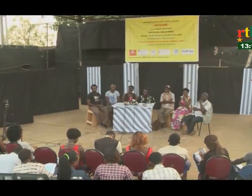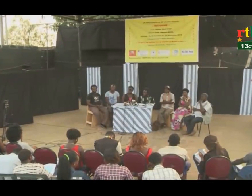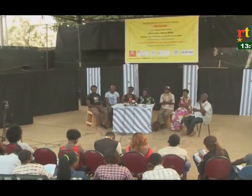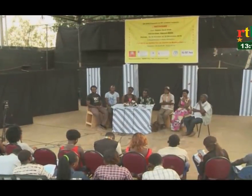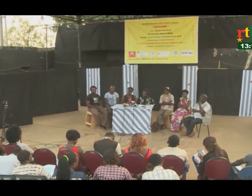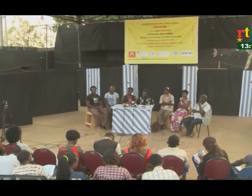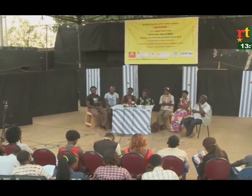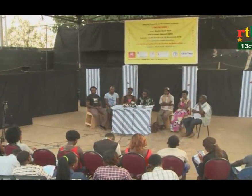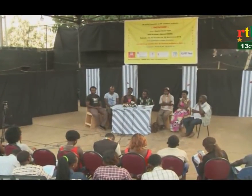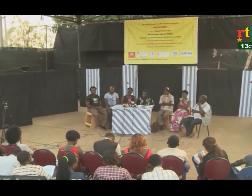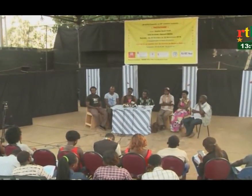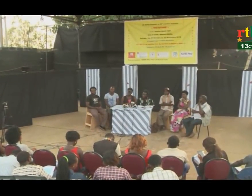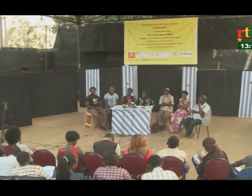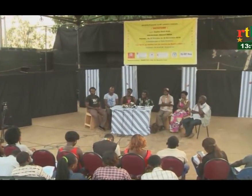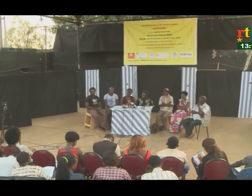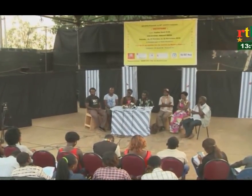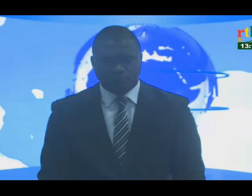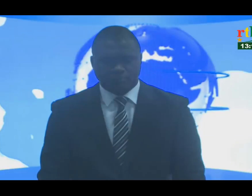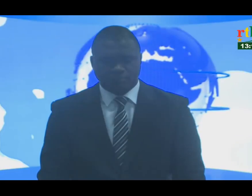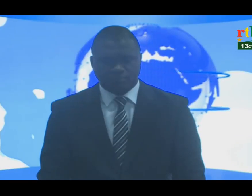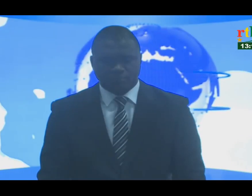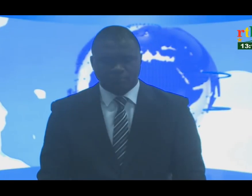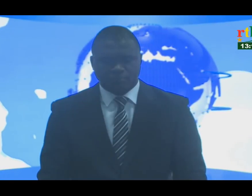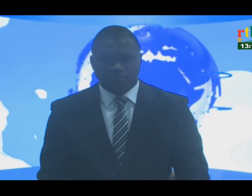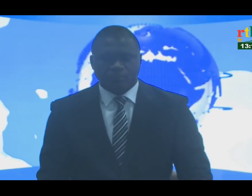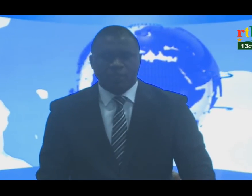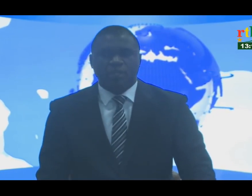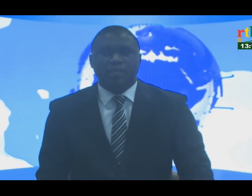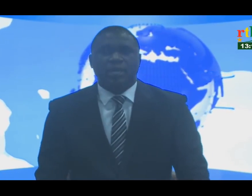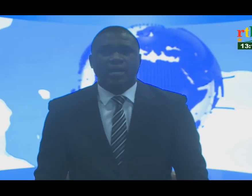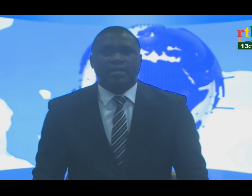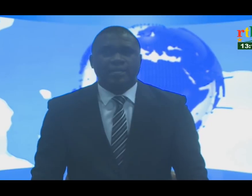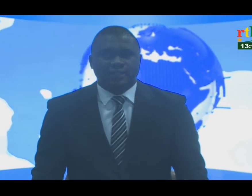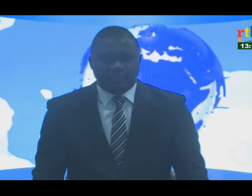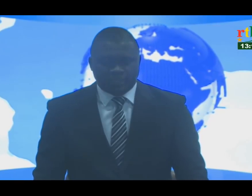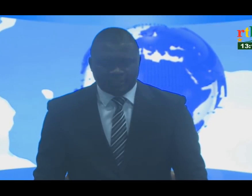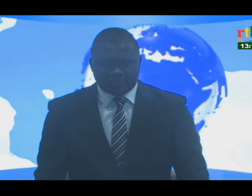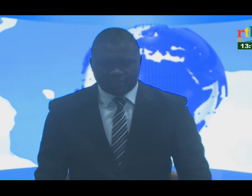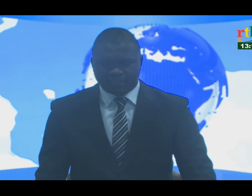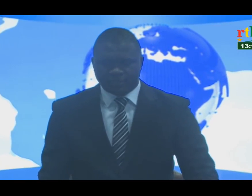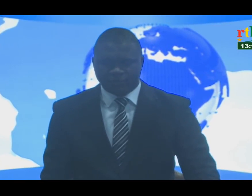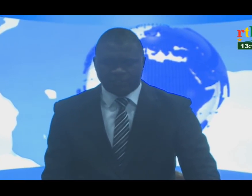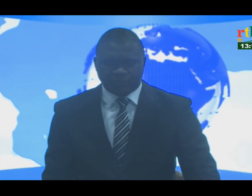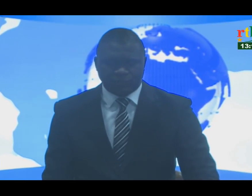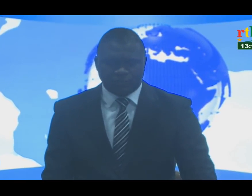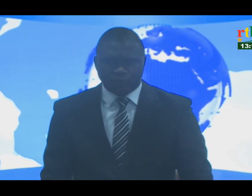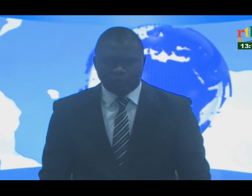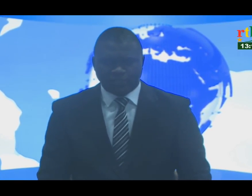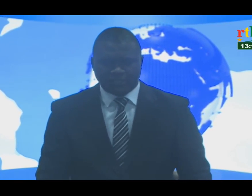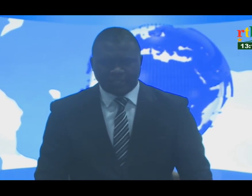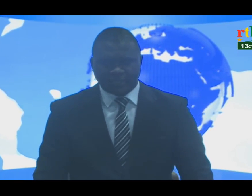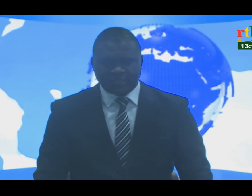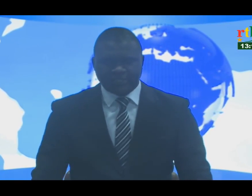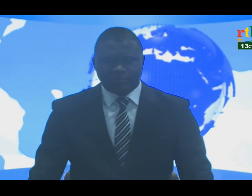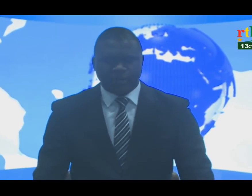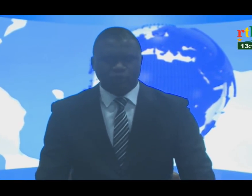Sa diffusion va durer un mois. Alain l'héritier, c'est le titre du film